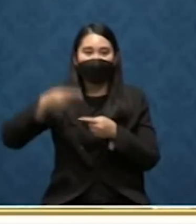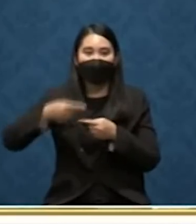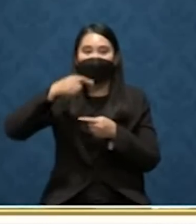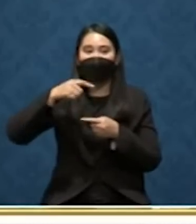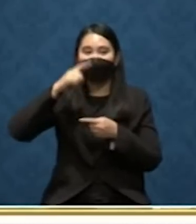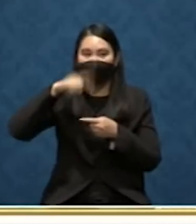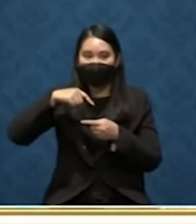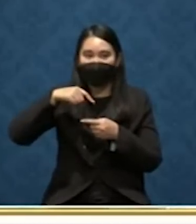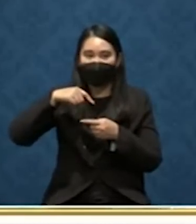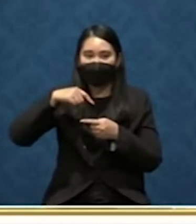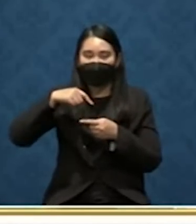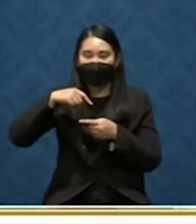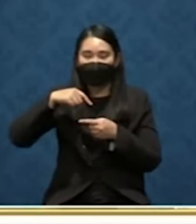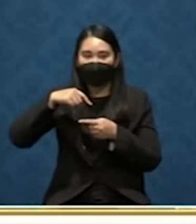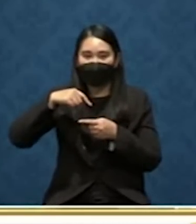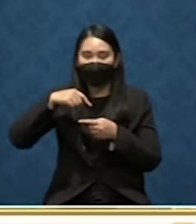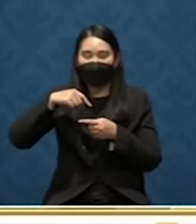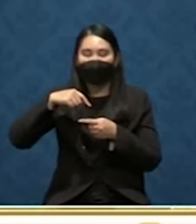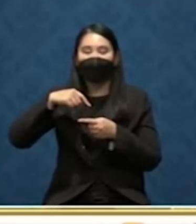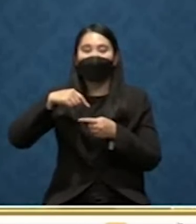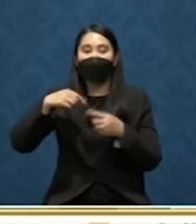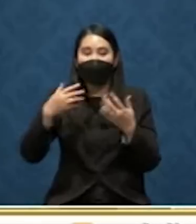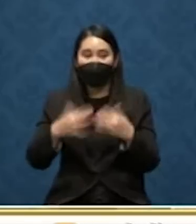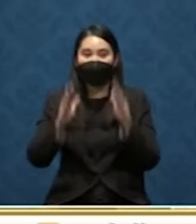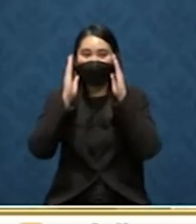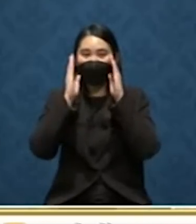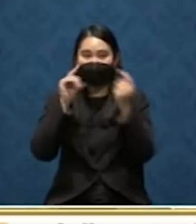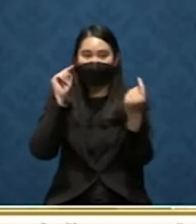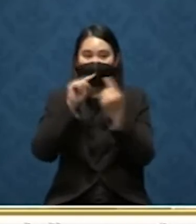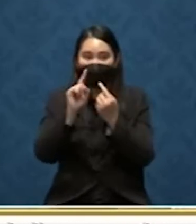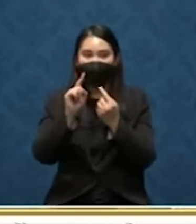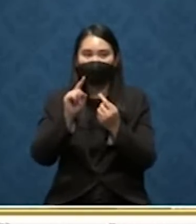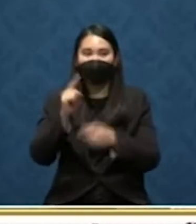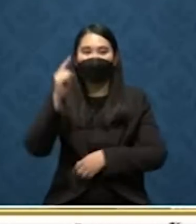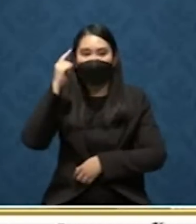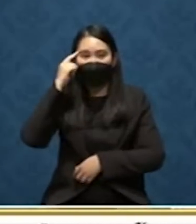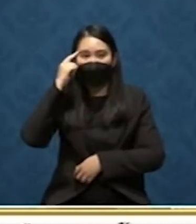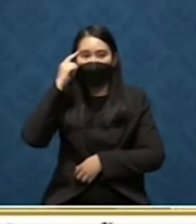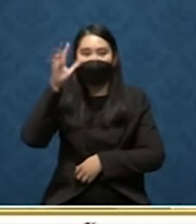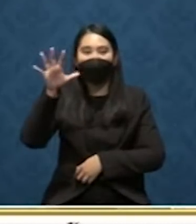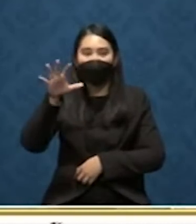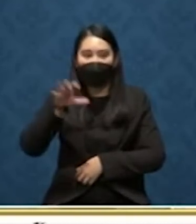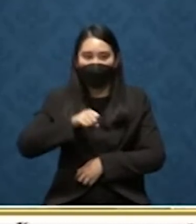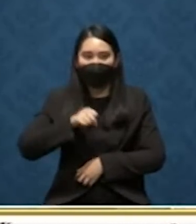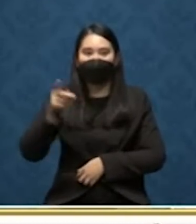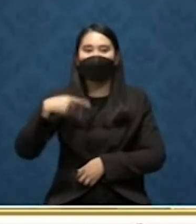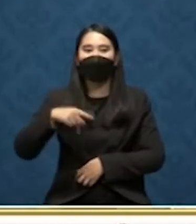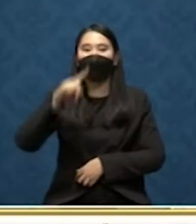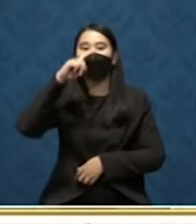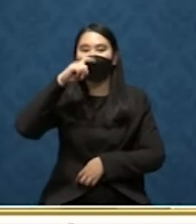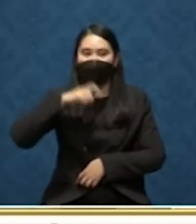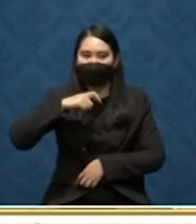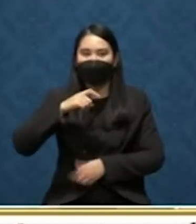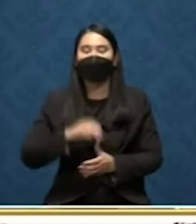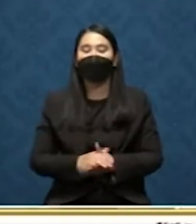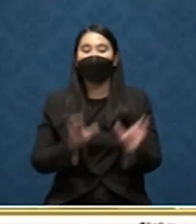ระเทศเพื่อนบ้านรอบด้าน โดยมุ่งเป้าในการกอบโกยมาที่พี่น้องประชาชนเช้าไทย และ